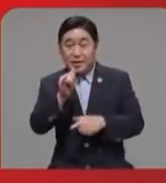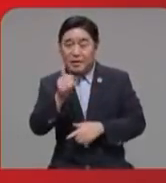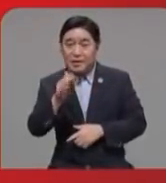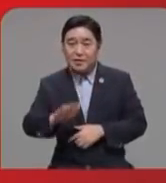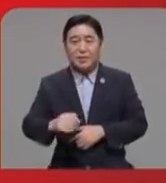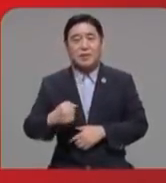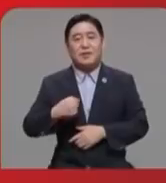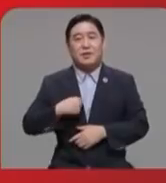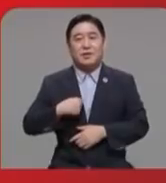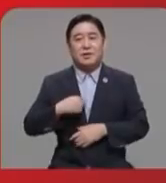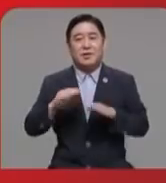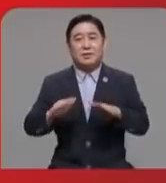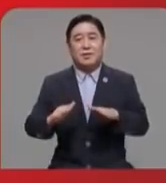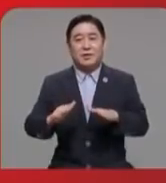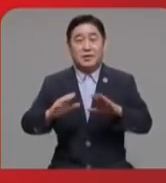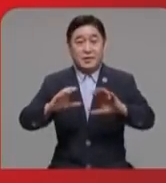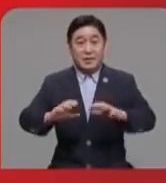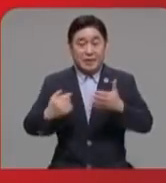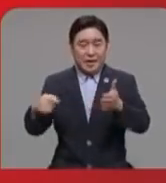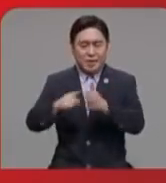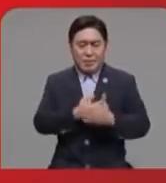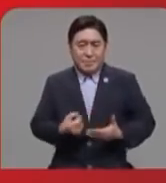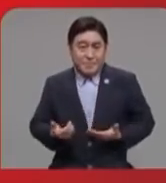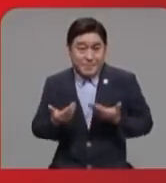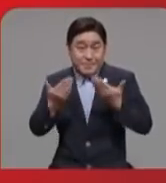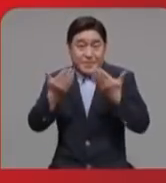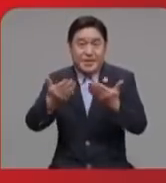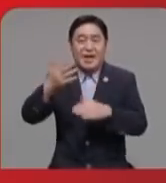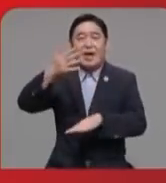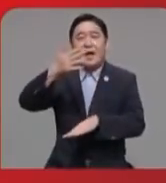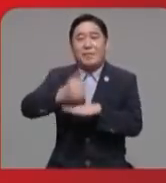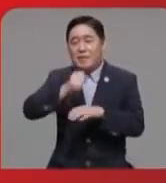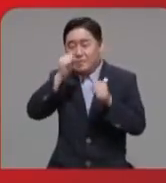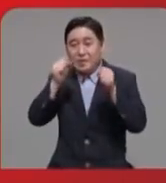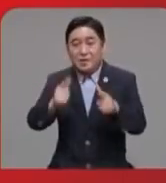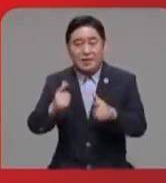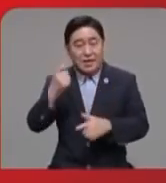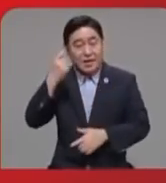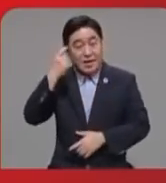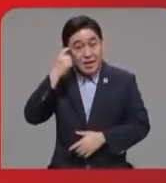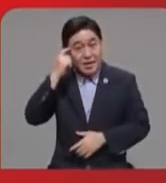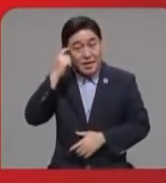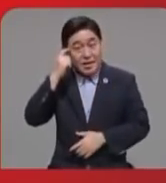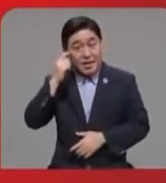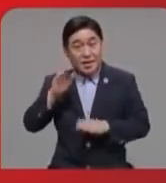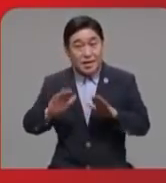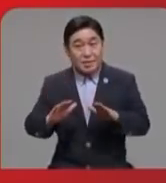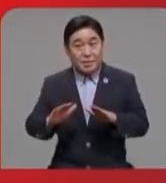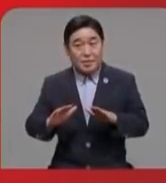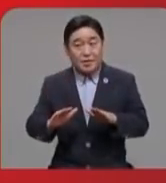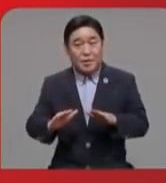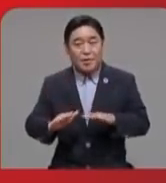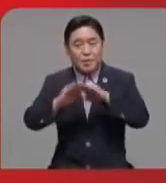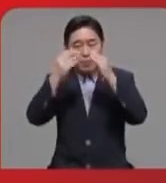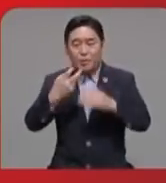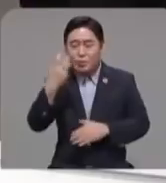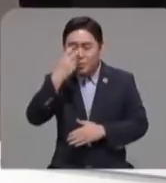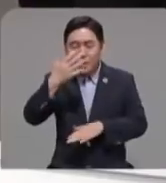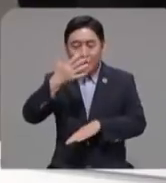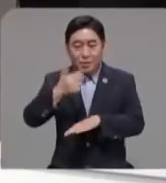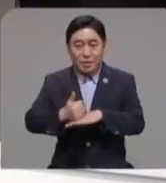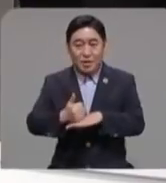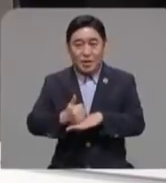있겠지만 저는 이번이 나라를 위해 헌신할 마지막 기회입니다. 이번 주 모든